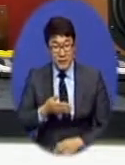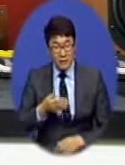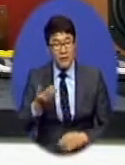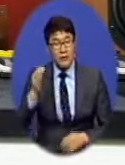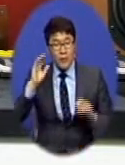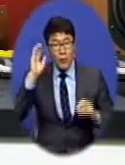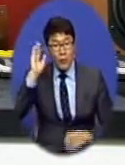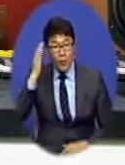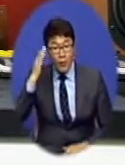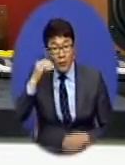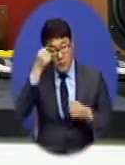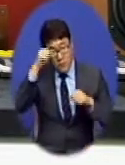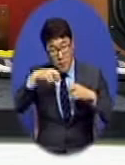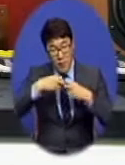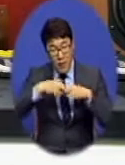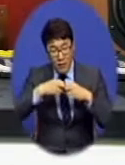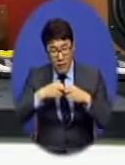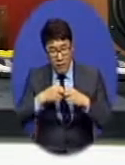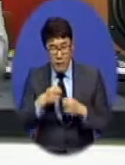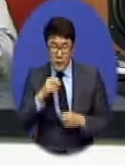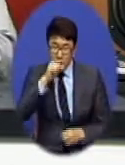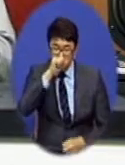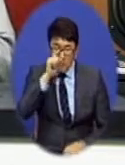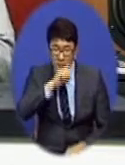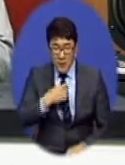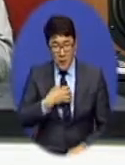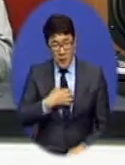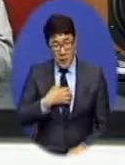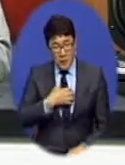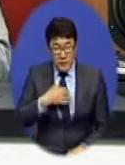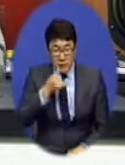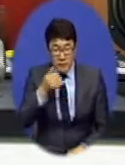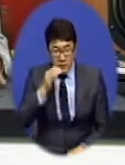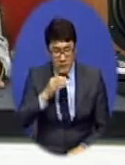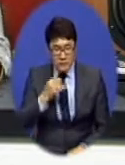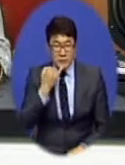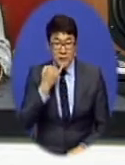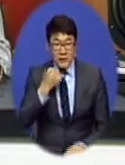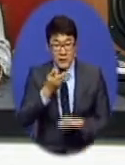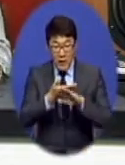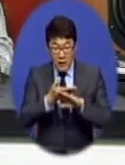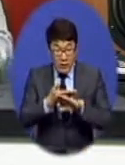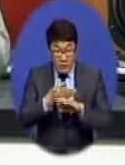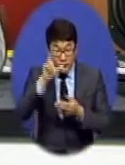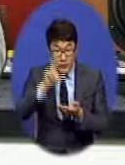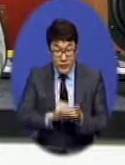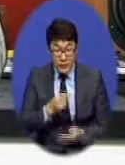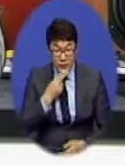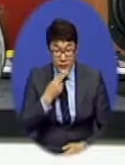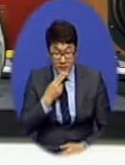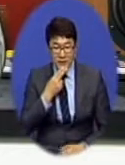환절기 때문에 관절이 네. 어떠실까 하고 건강이 네. 걱정이 됐는데 자 다른 부분은 괜찮으시고 자